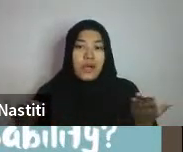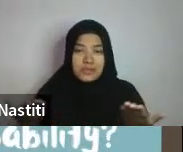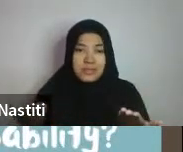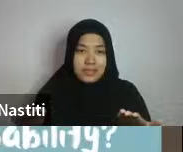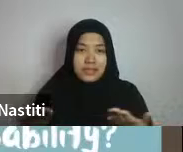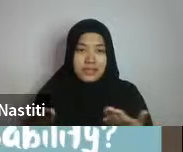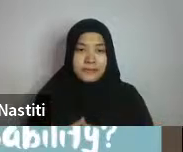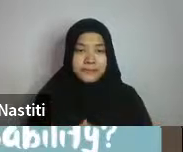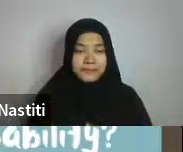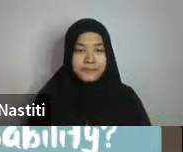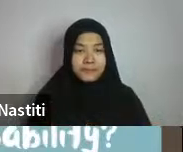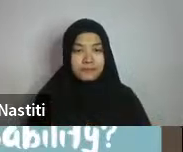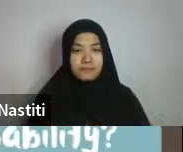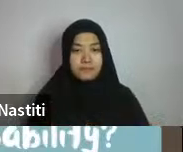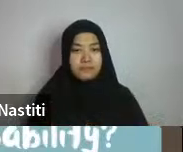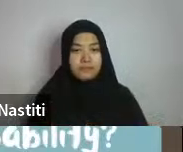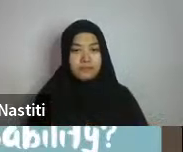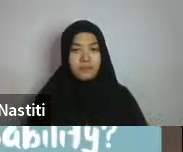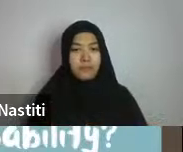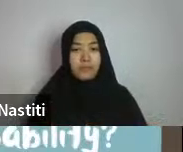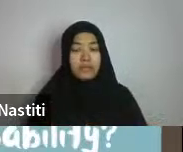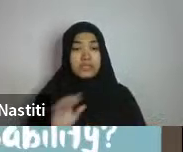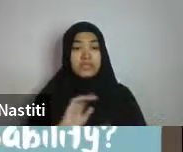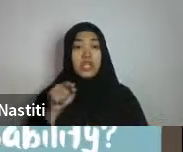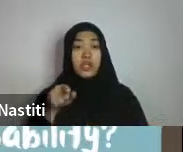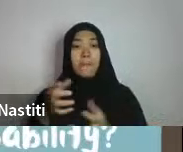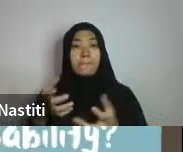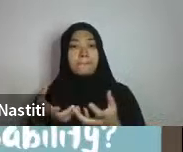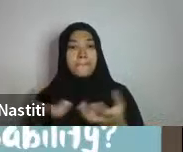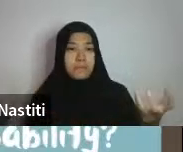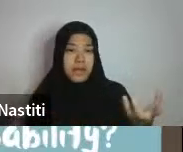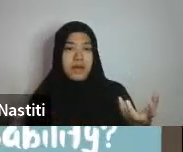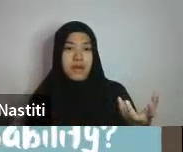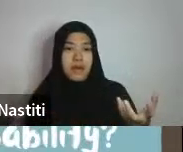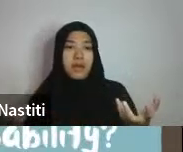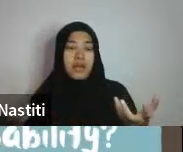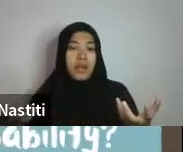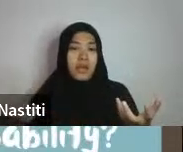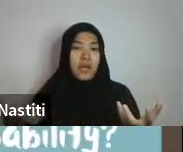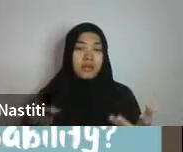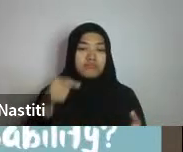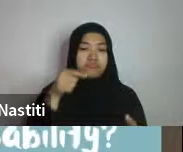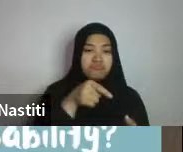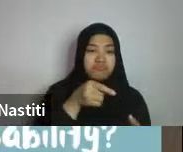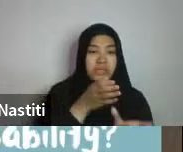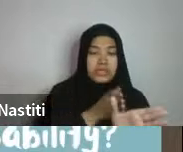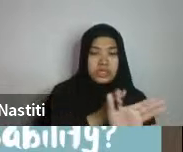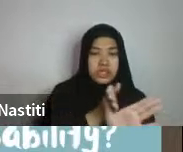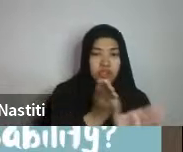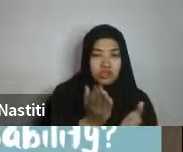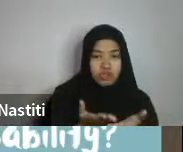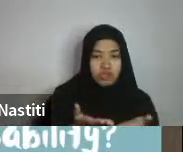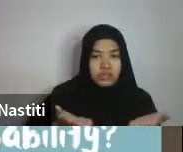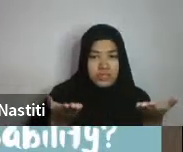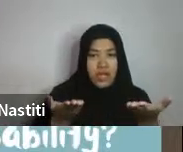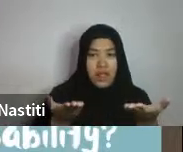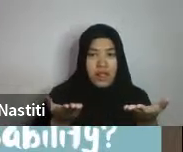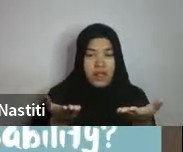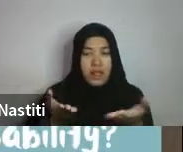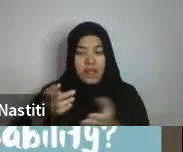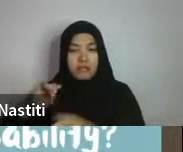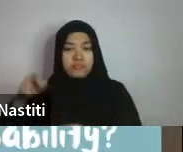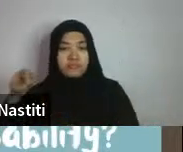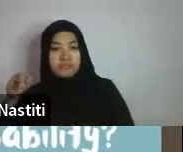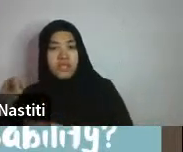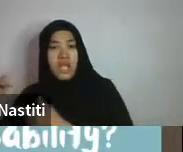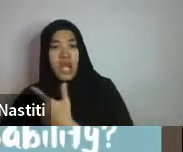menjadi perbedaan yang besar ya antara orang dengan gangguan